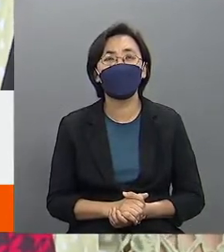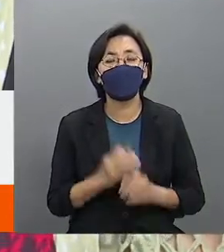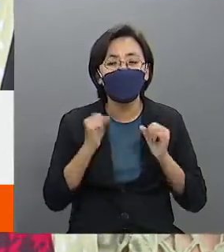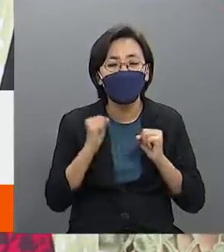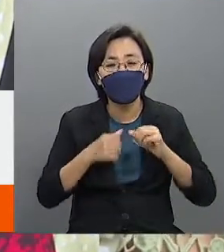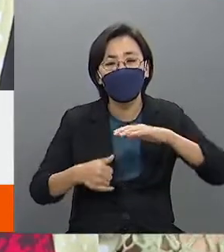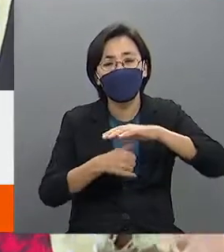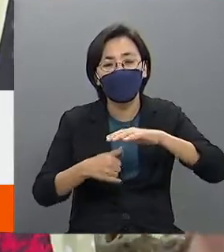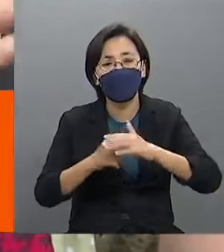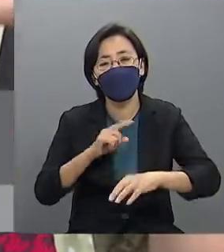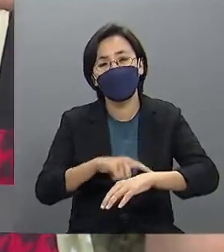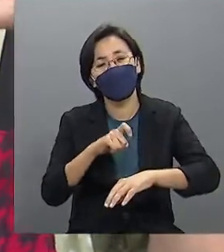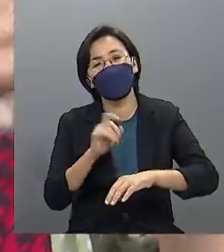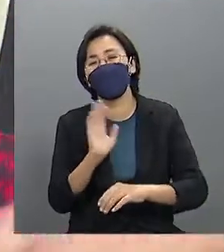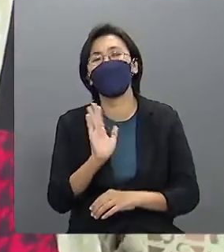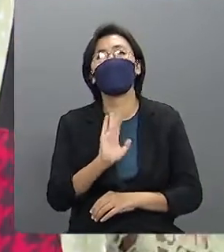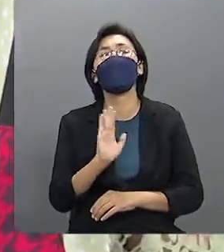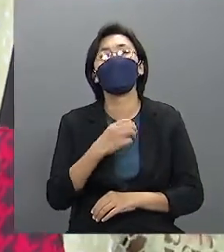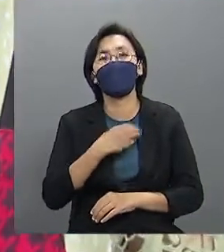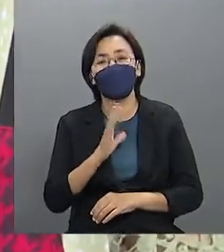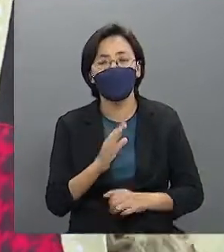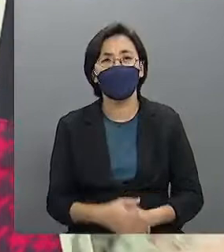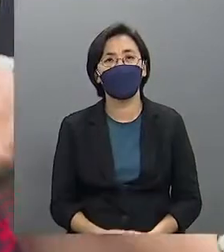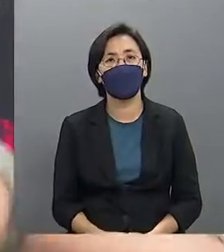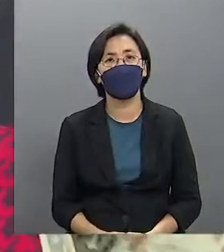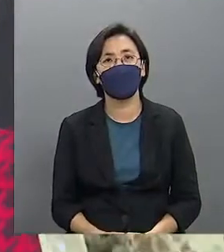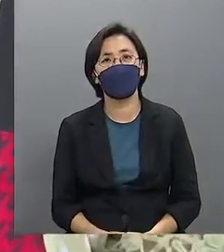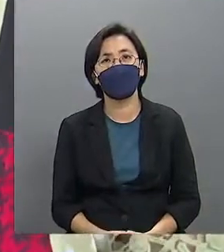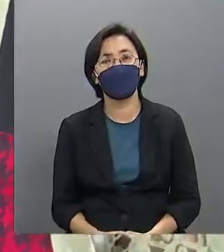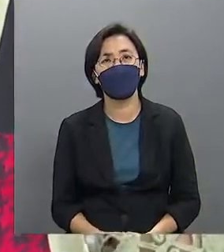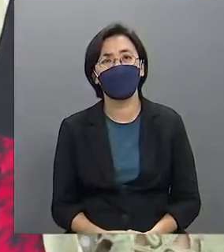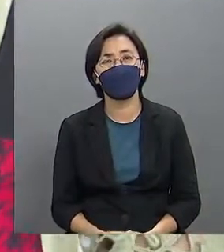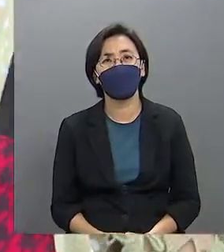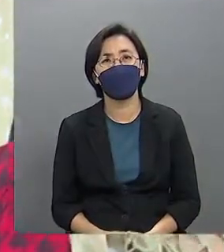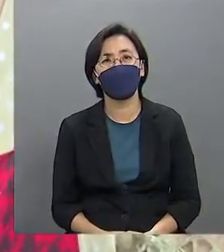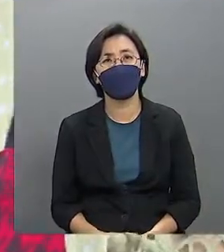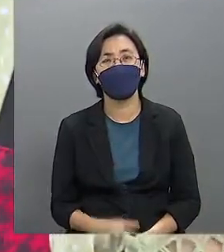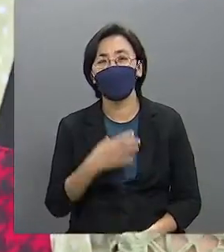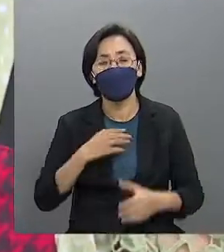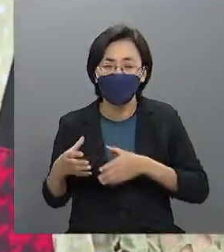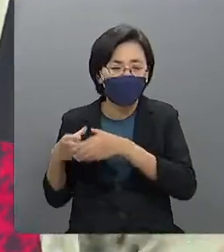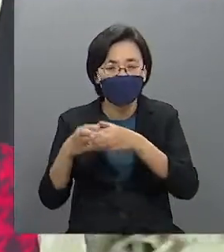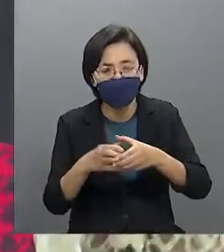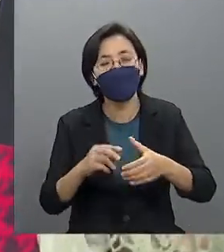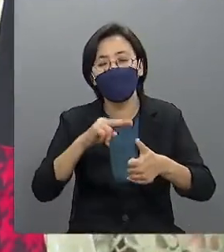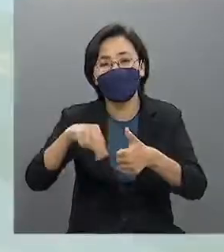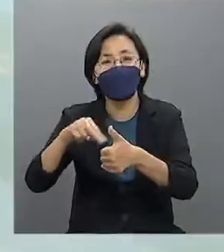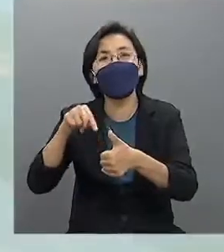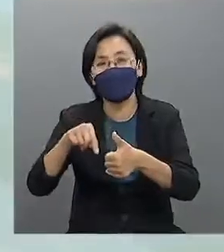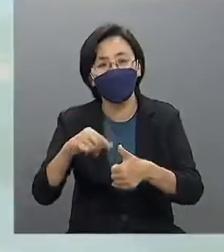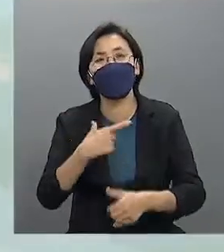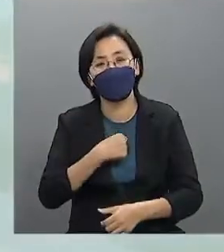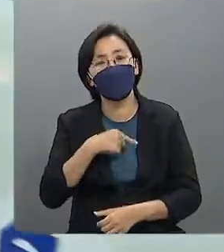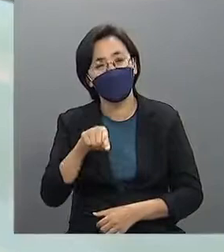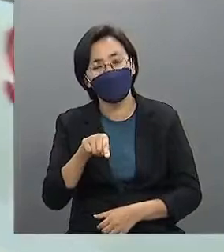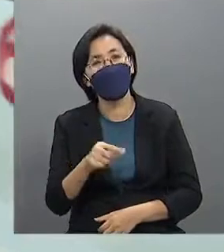ล่ะ อยากจะให้ใคร ทำอยากให้ทำเยอะตลอดเลยจมนั้นหายจากโลกนี้ไปเลยโลกเนี่ย